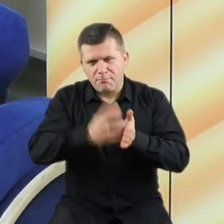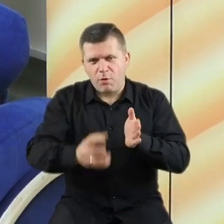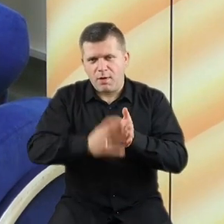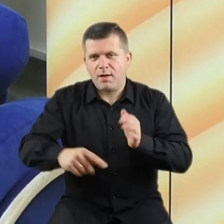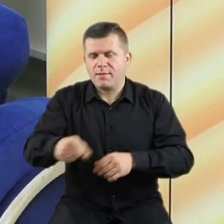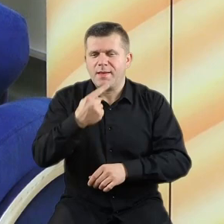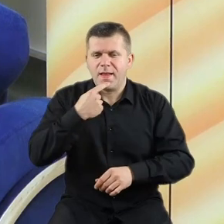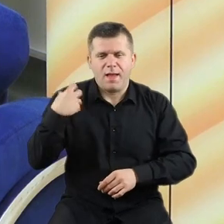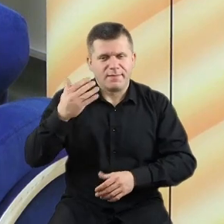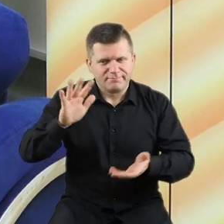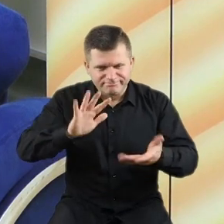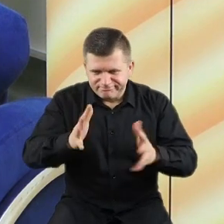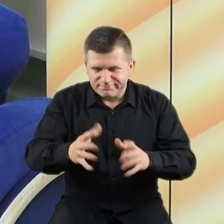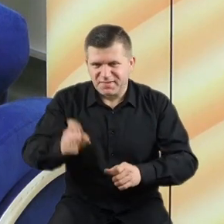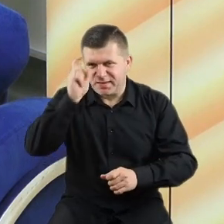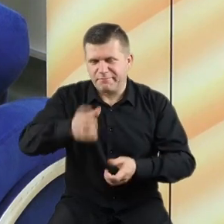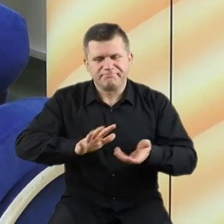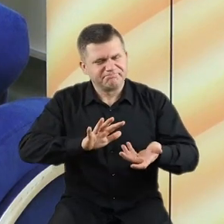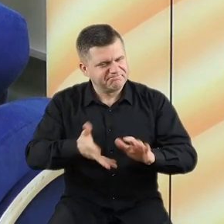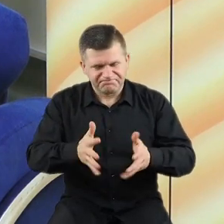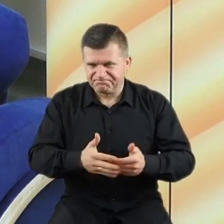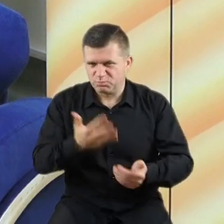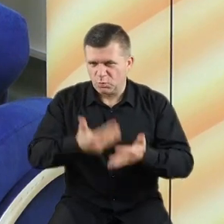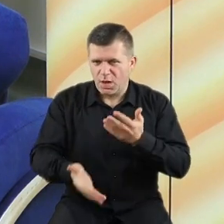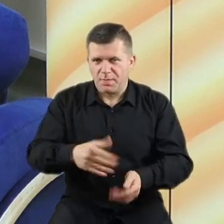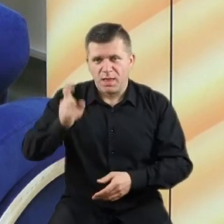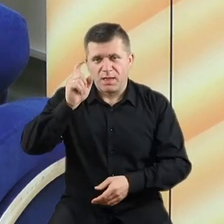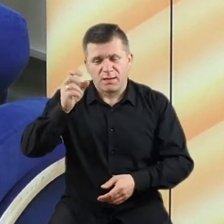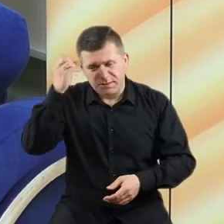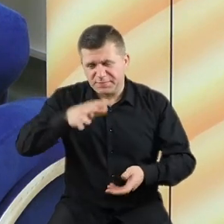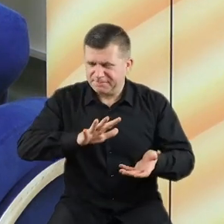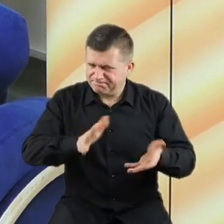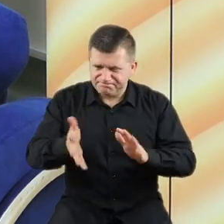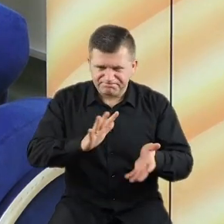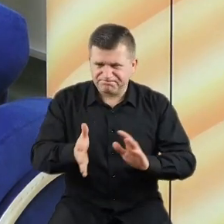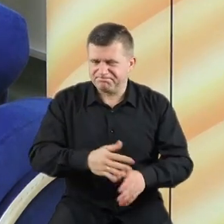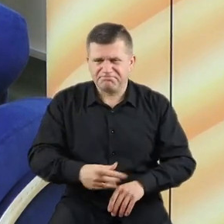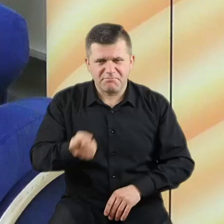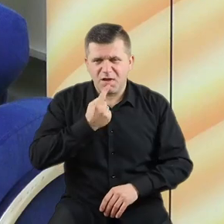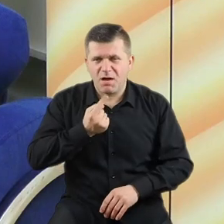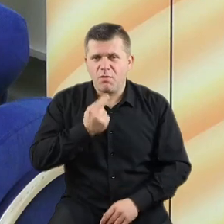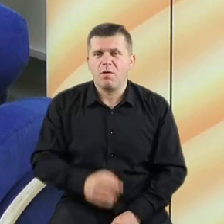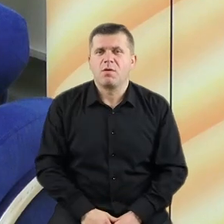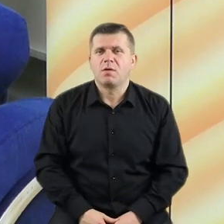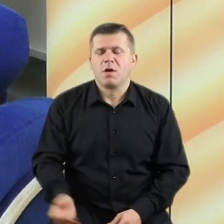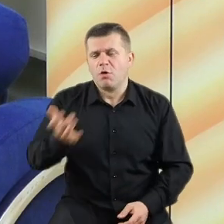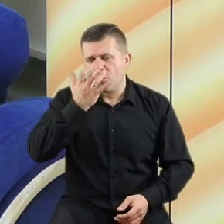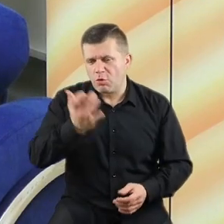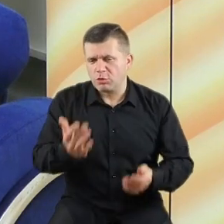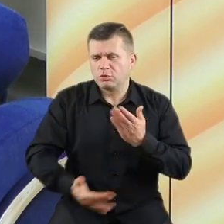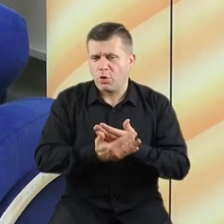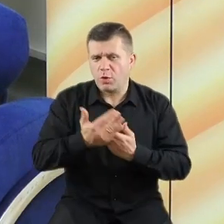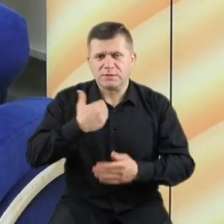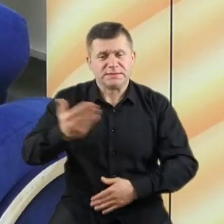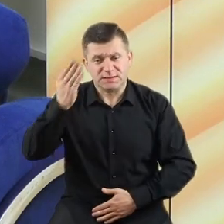I angielskiego nie znam za dobrze, niemiecki znam fatalnie, hiszpański naprawdę un poquito. I, no i rosyjski się okazało,